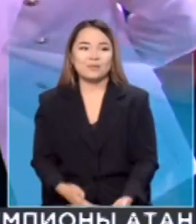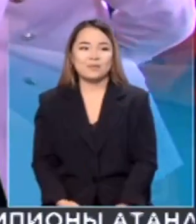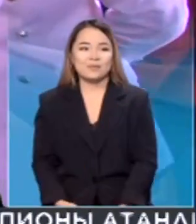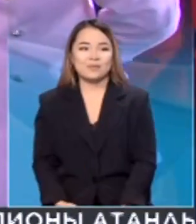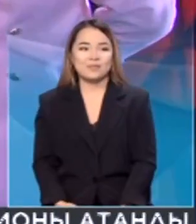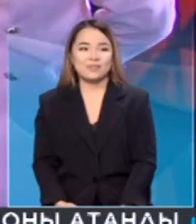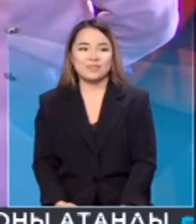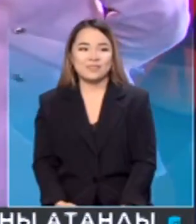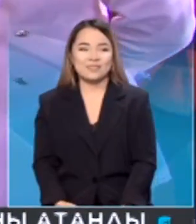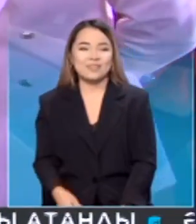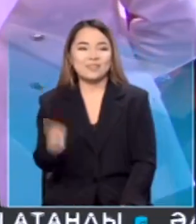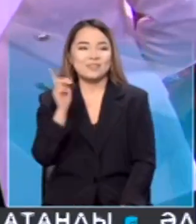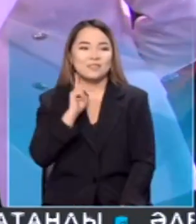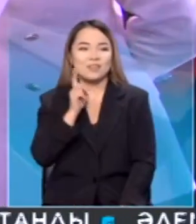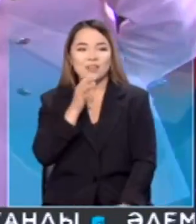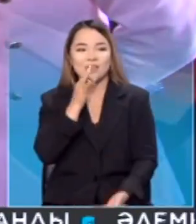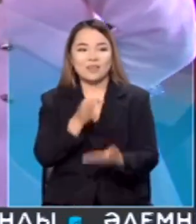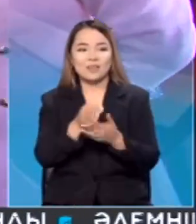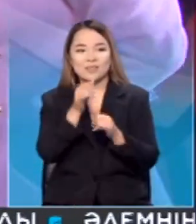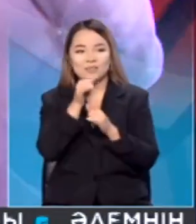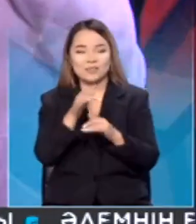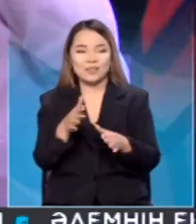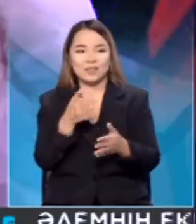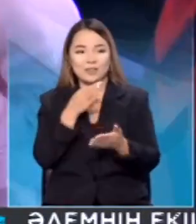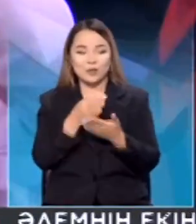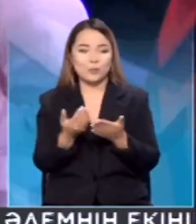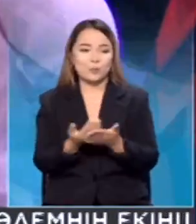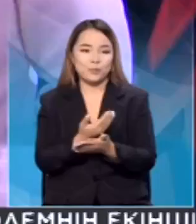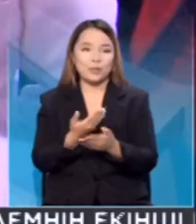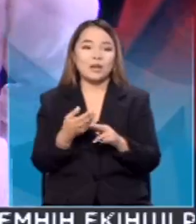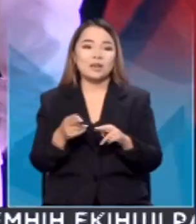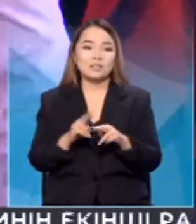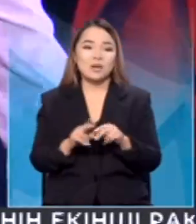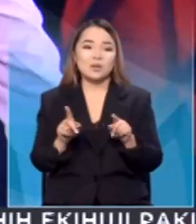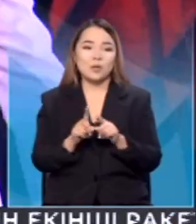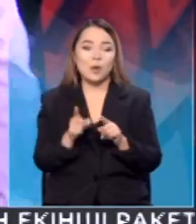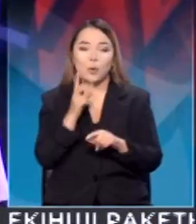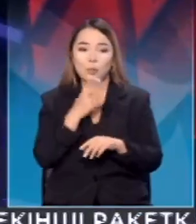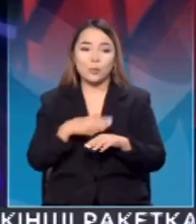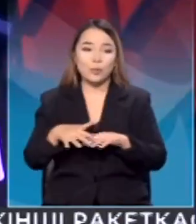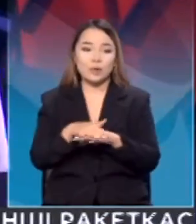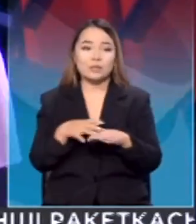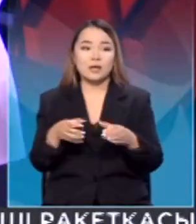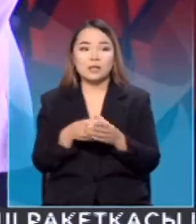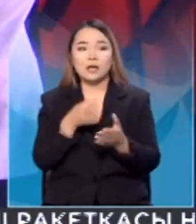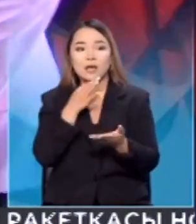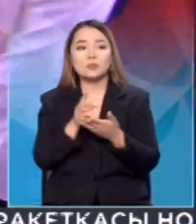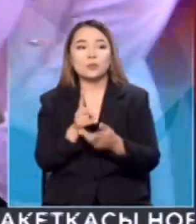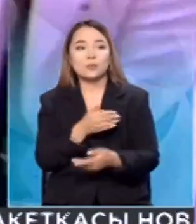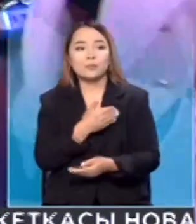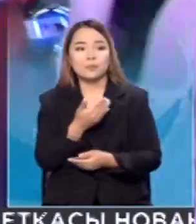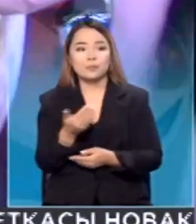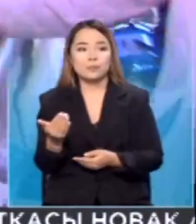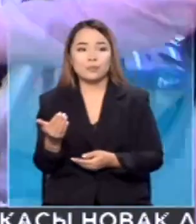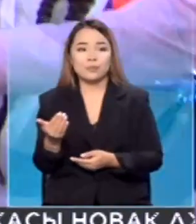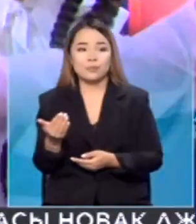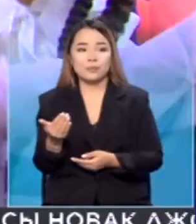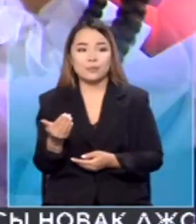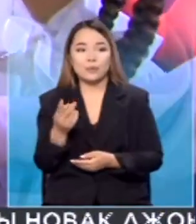Интрига ұстаймыз. Иә, бәріміз интрига ұстаймыз. Жақсы. Енді көрермендерге айтардың бар шығар?